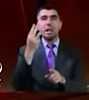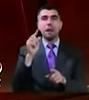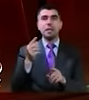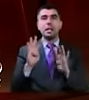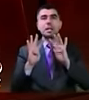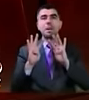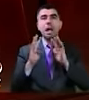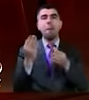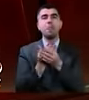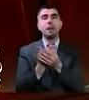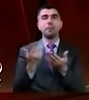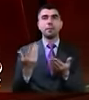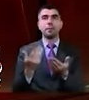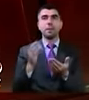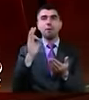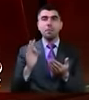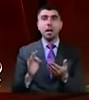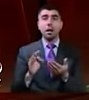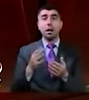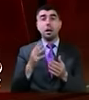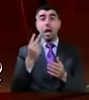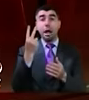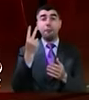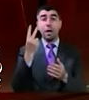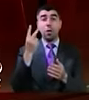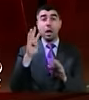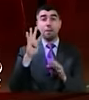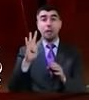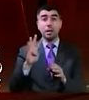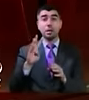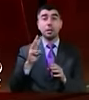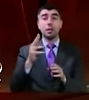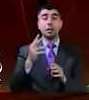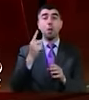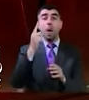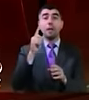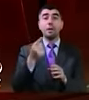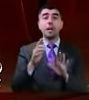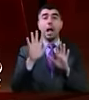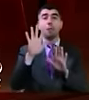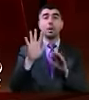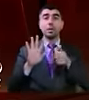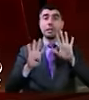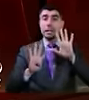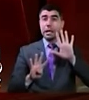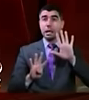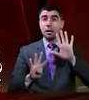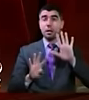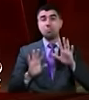القضايا. في 2014 عندنا 24824 بنسبة 1.95. ما يمكنش